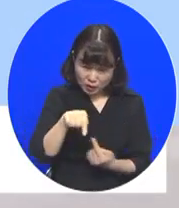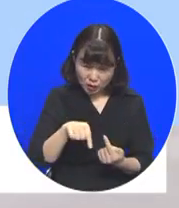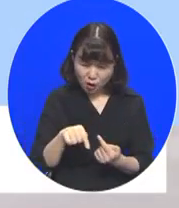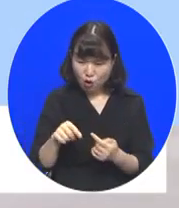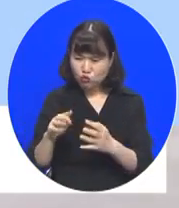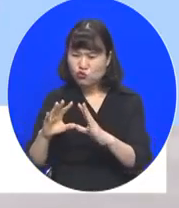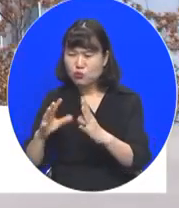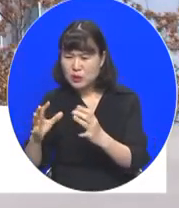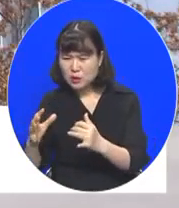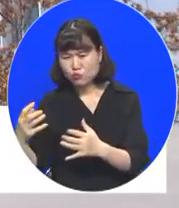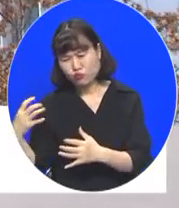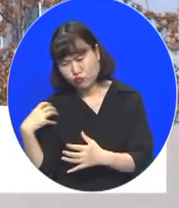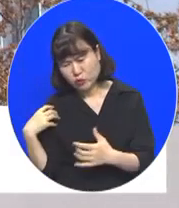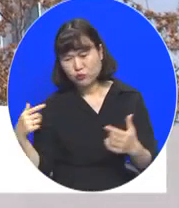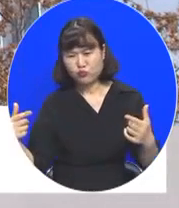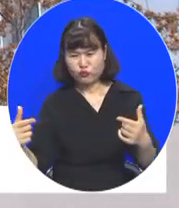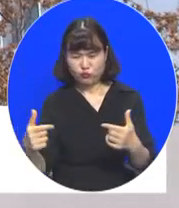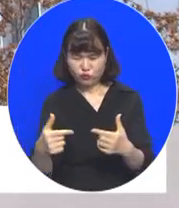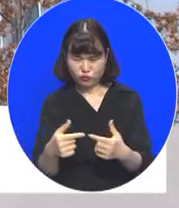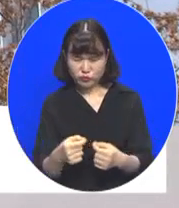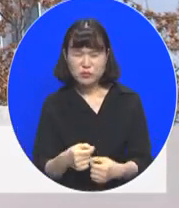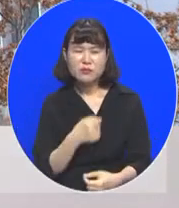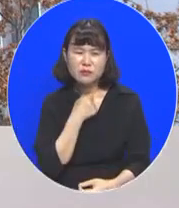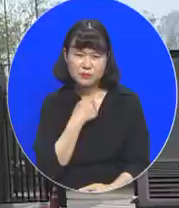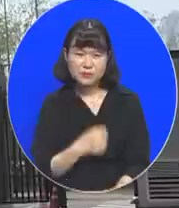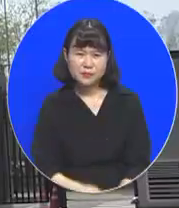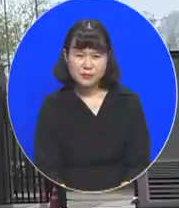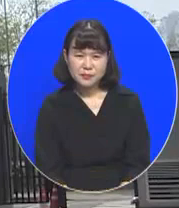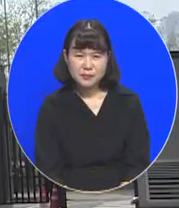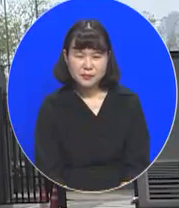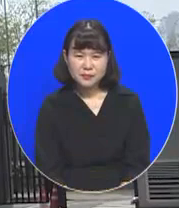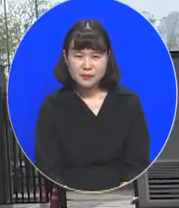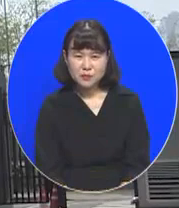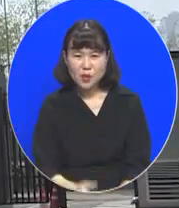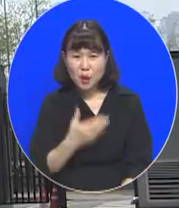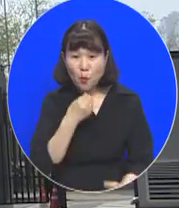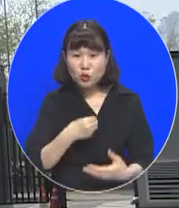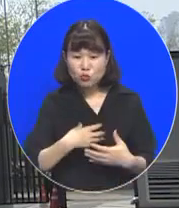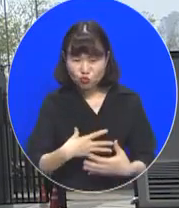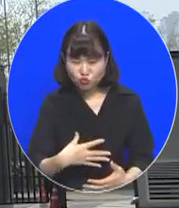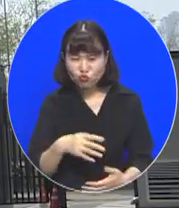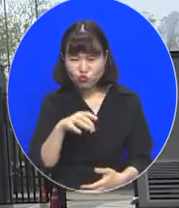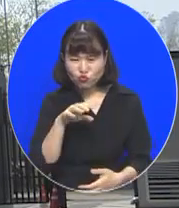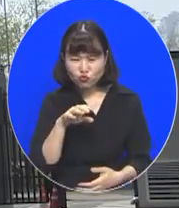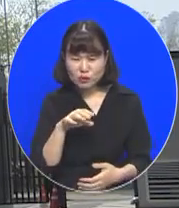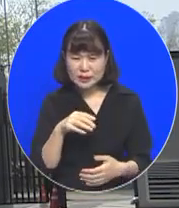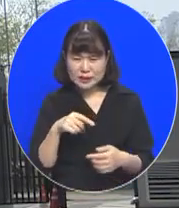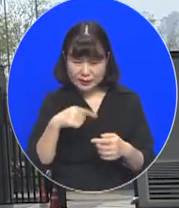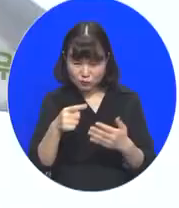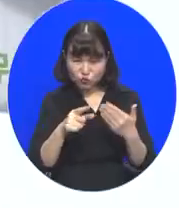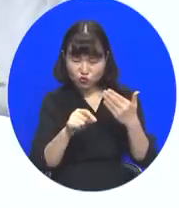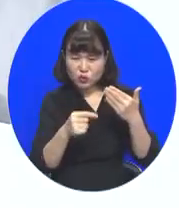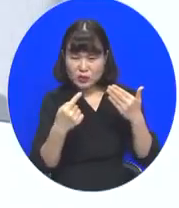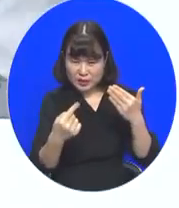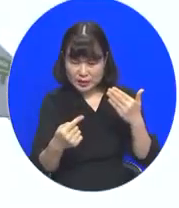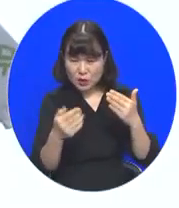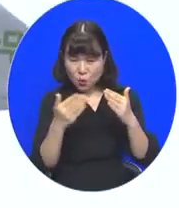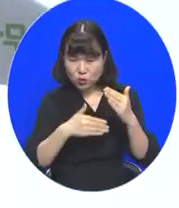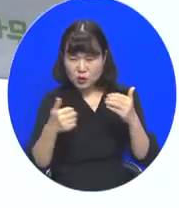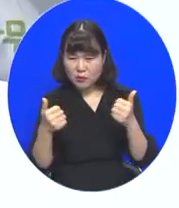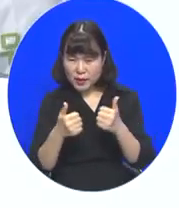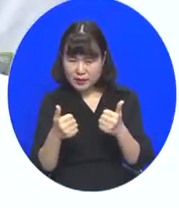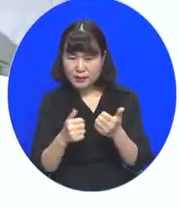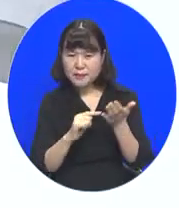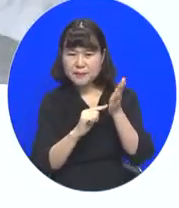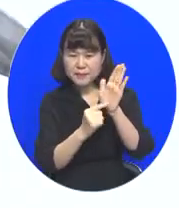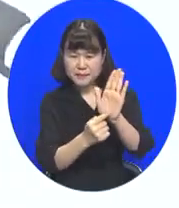운용을 해서 정말로 국민 여러분들한테 부담을 덜어내는. 복지부는 다음 달 1일 공청회에서 공개된 재정계산위